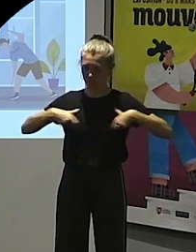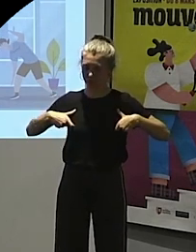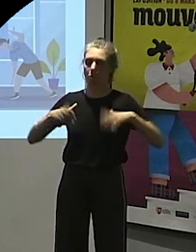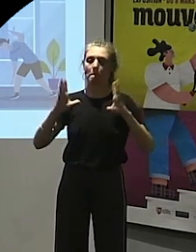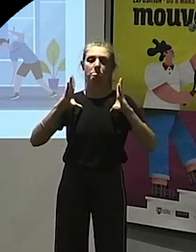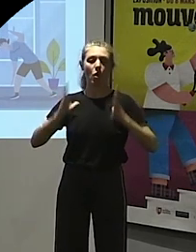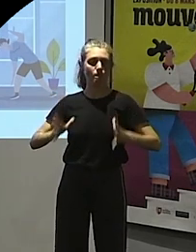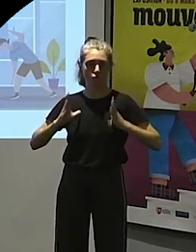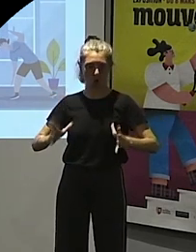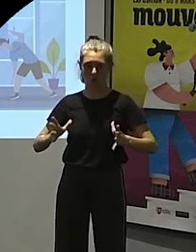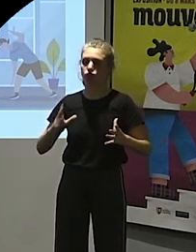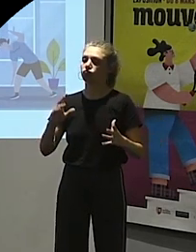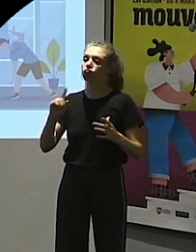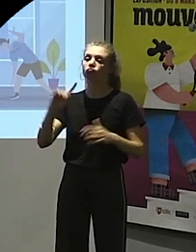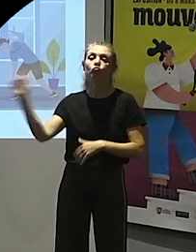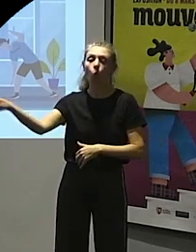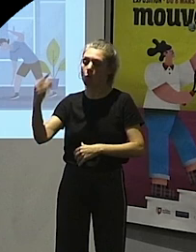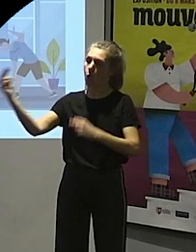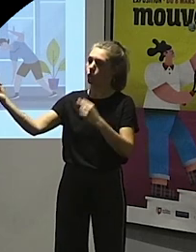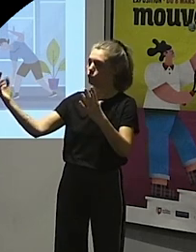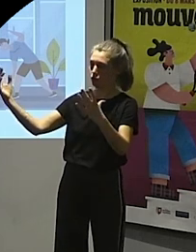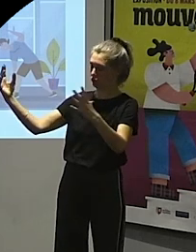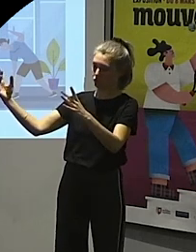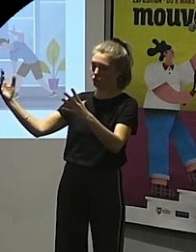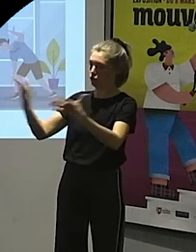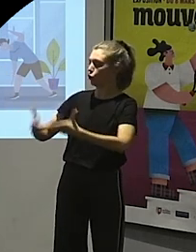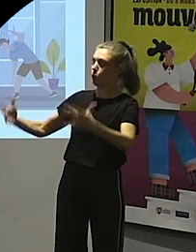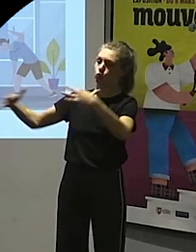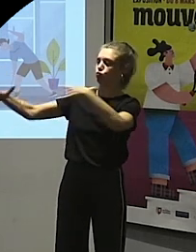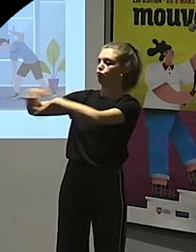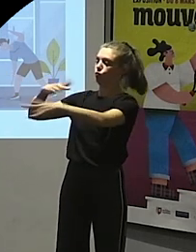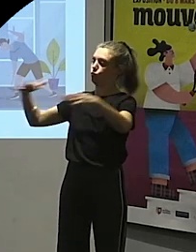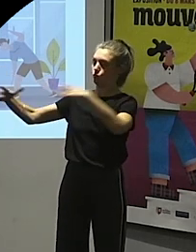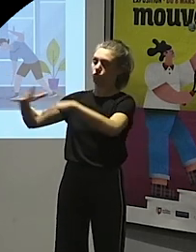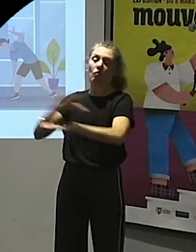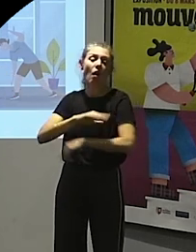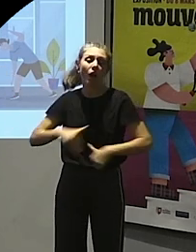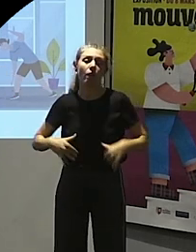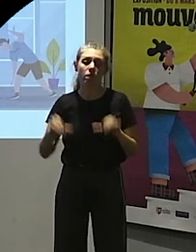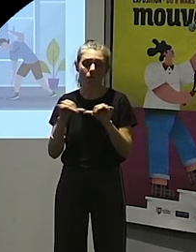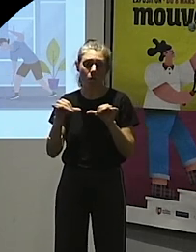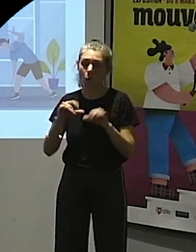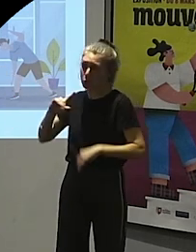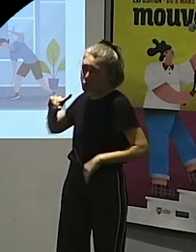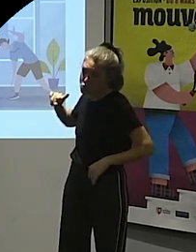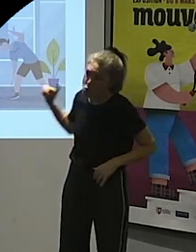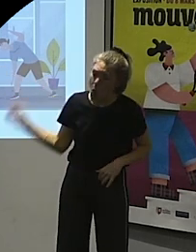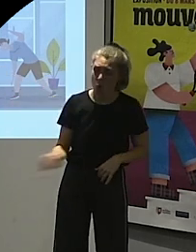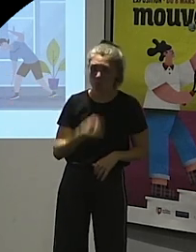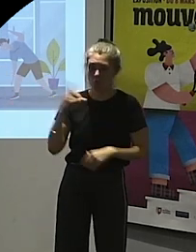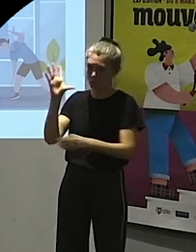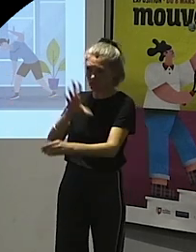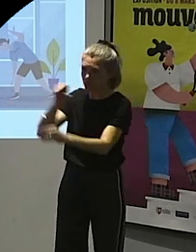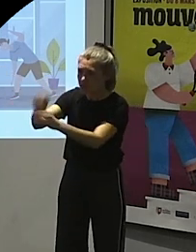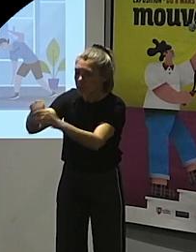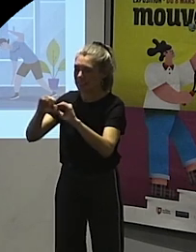monde est amené à descendre sur le stade, dans le stade, pour faire un grand tour de piste. Donc, ma